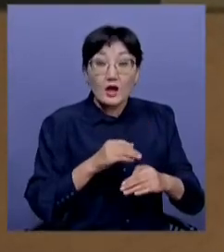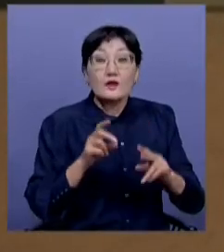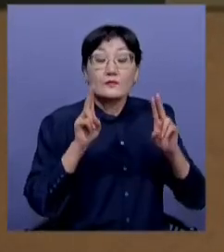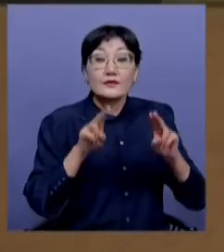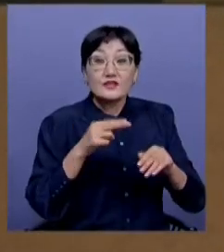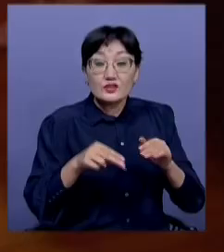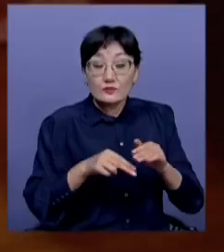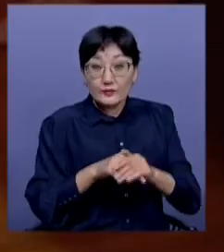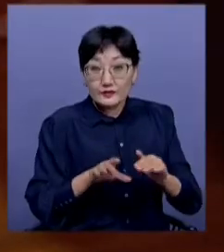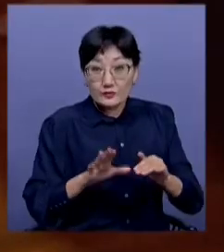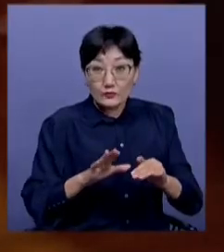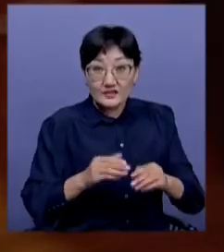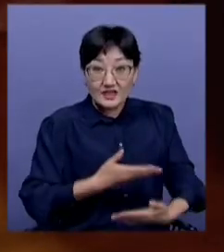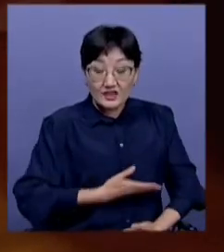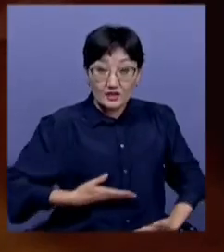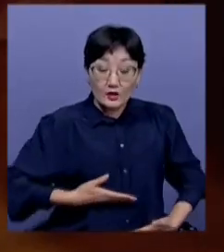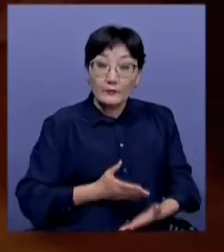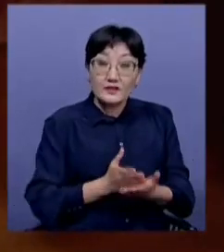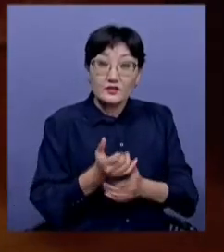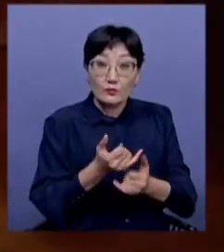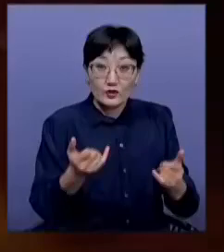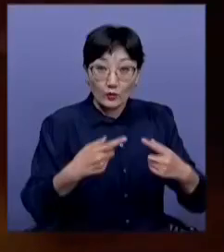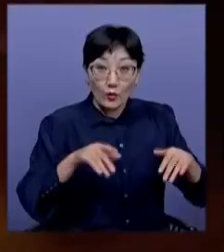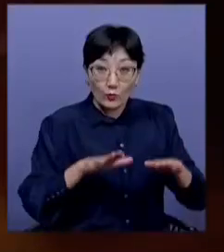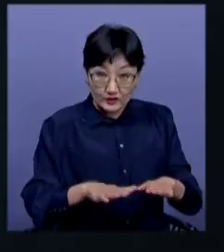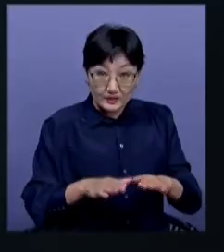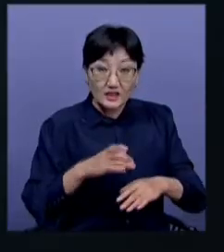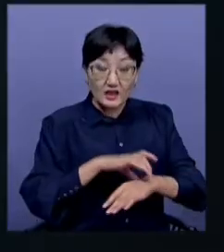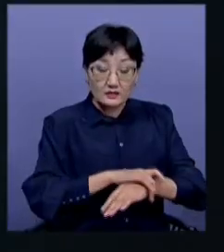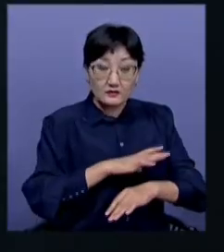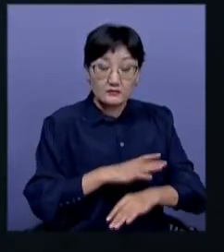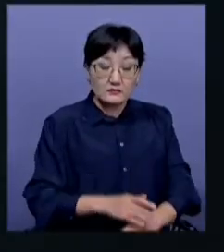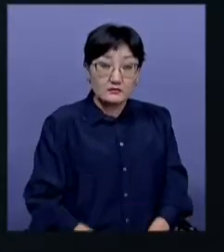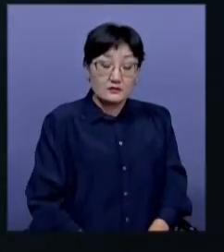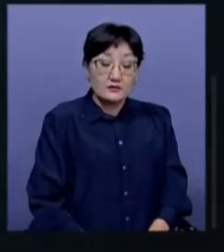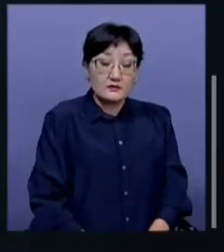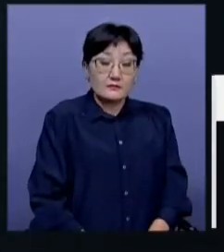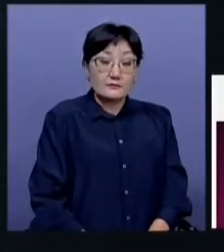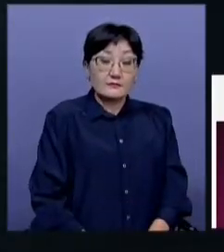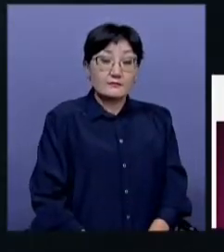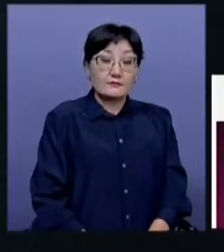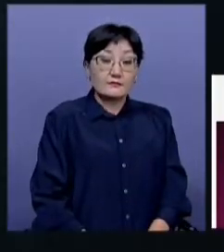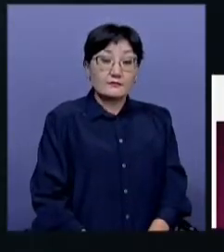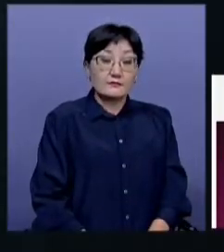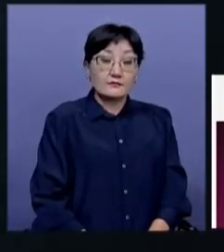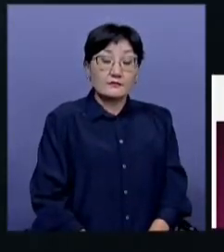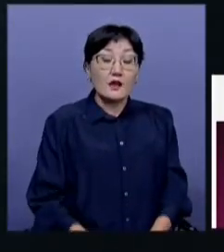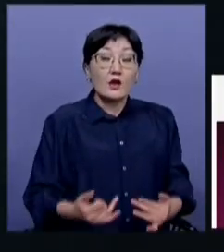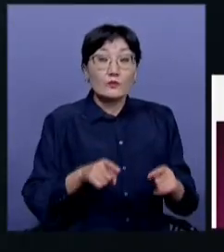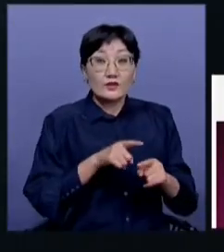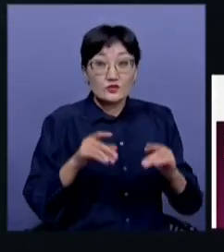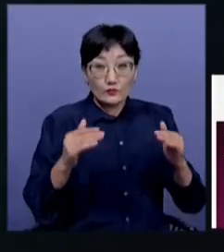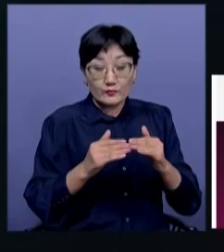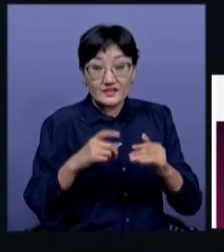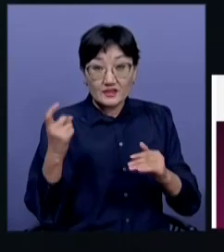шараларын елемегеннен бөлек, интим қызмет көрсететін орда екен анықталған. Данный уже объект уже неоднократно уже привлекался. Бұған дейін